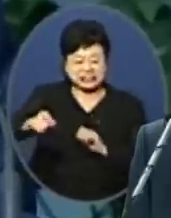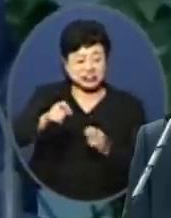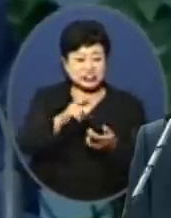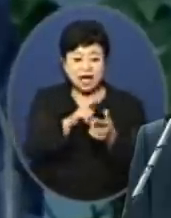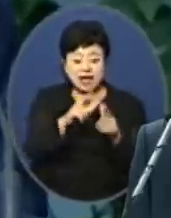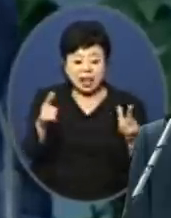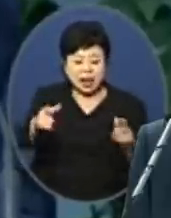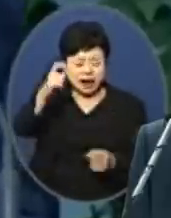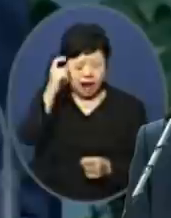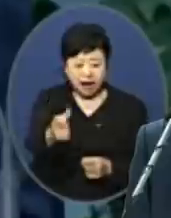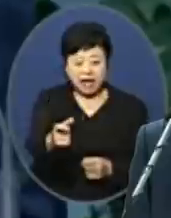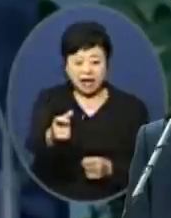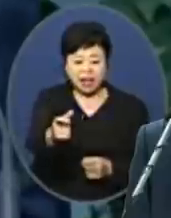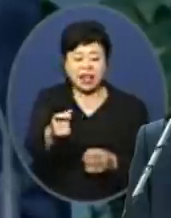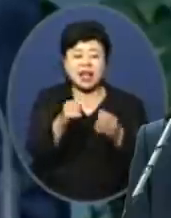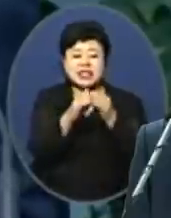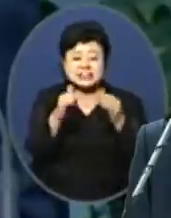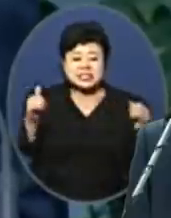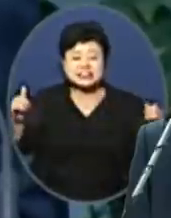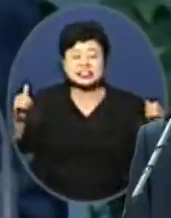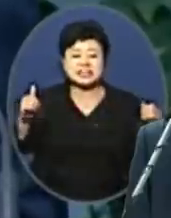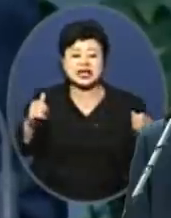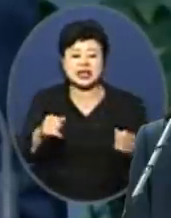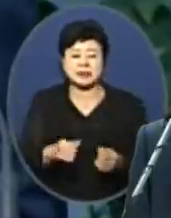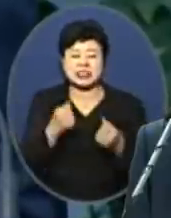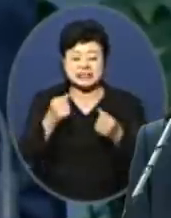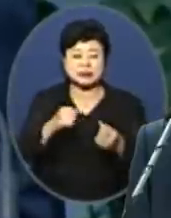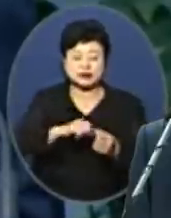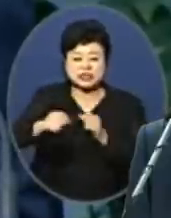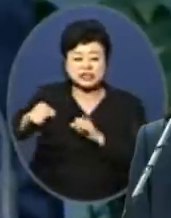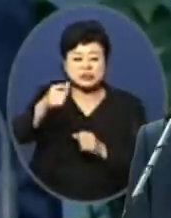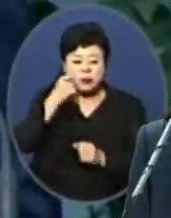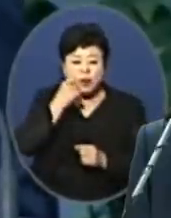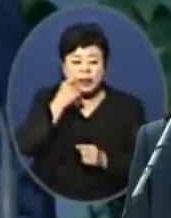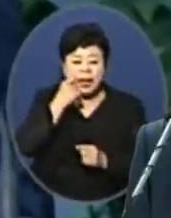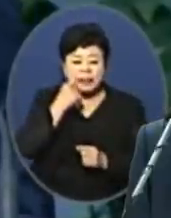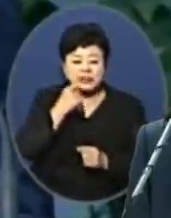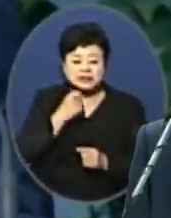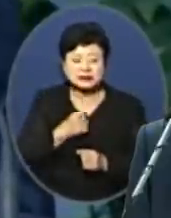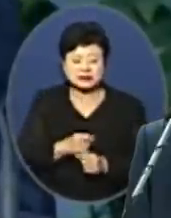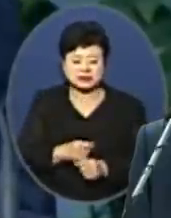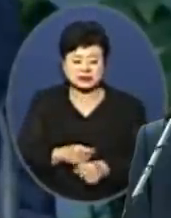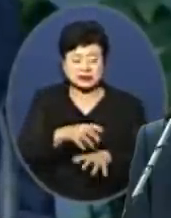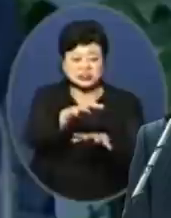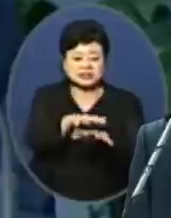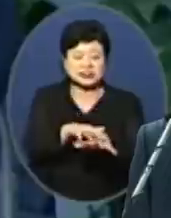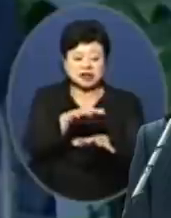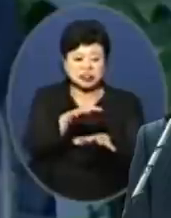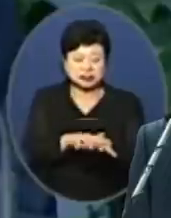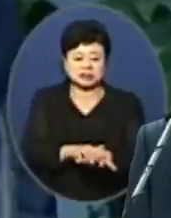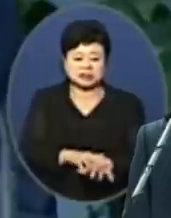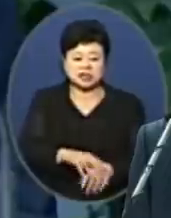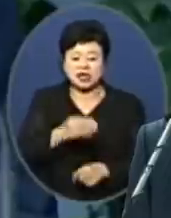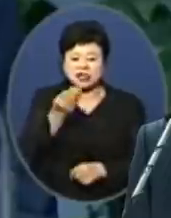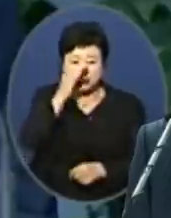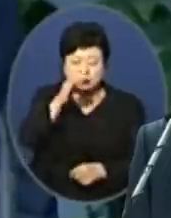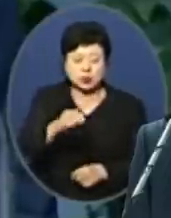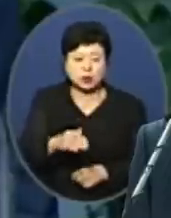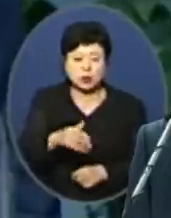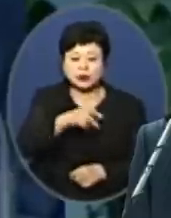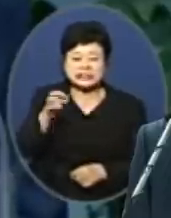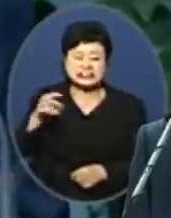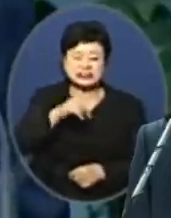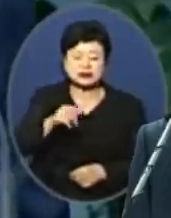찢어져요. 사람의 힘으로는 찢을 수가 없는 휘장이 성소와 지성소를 막고 있는